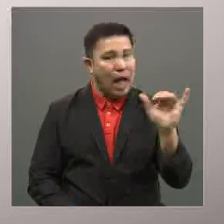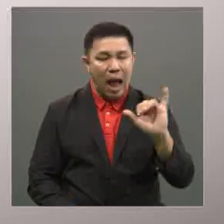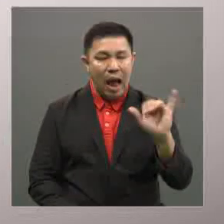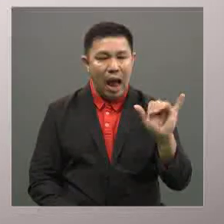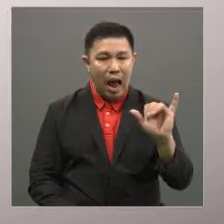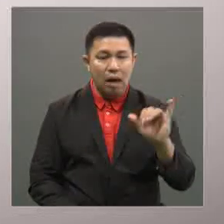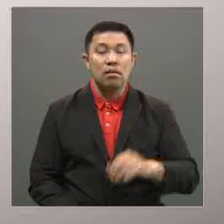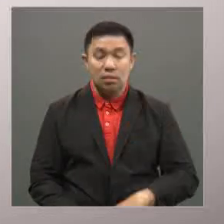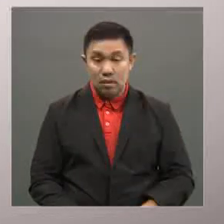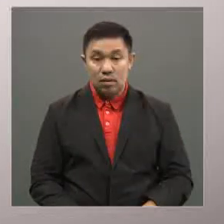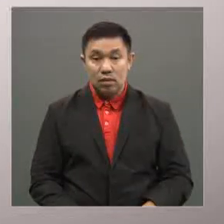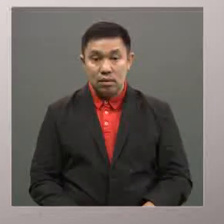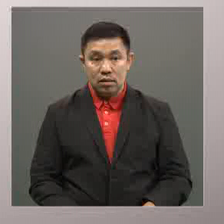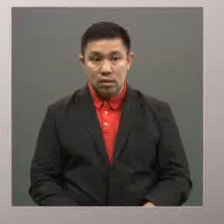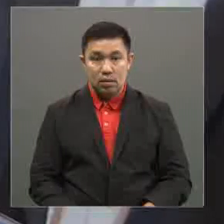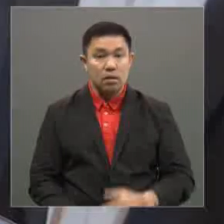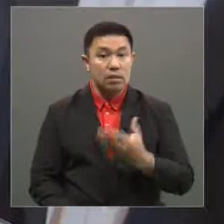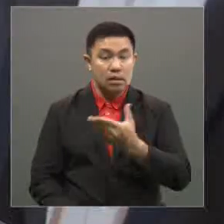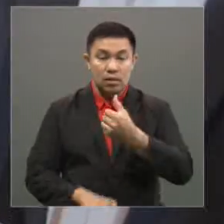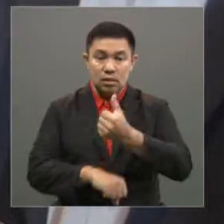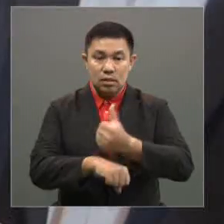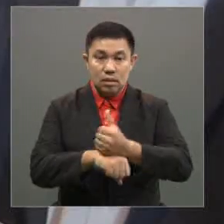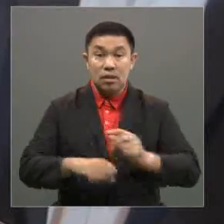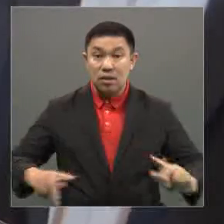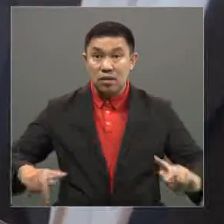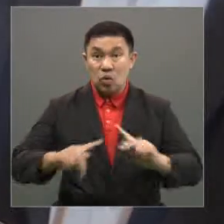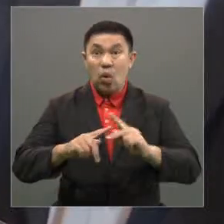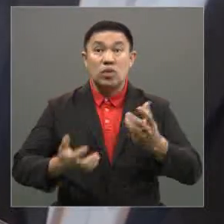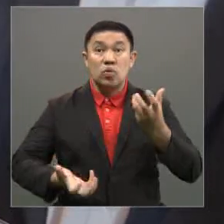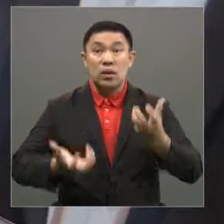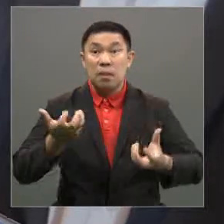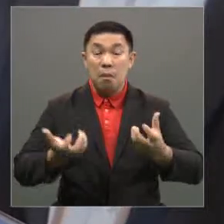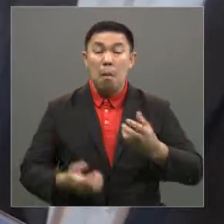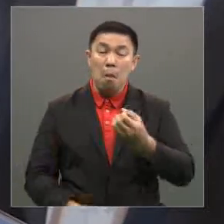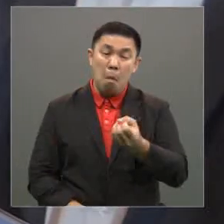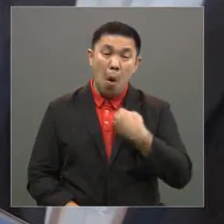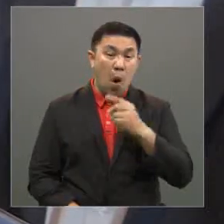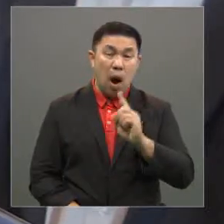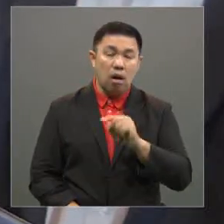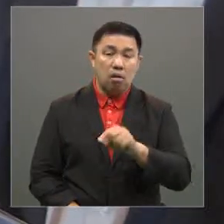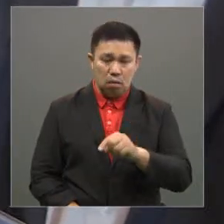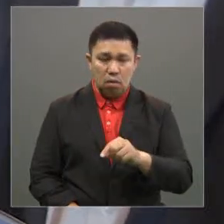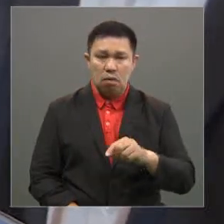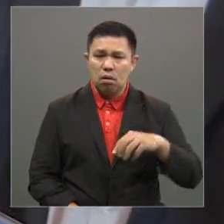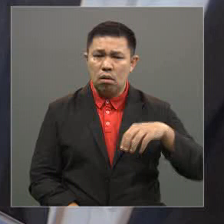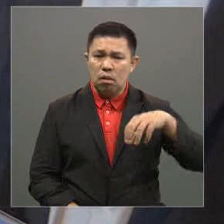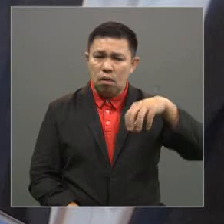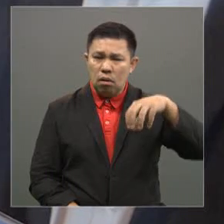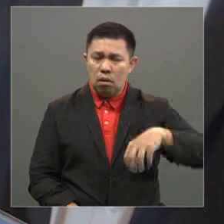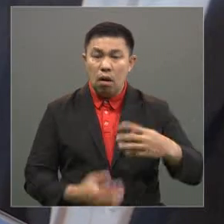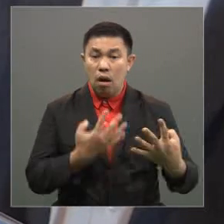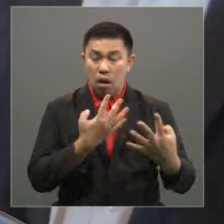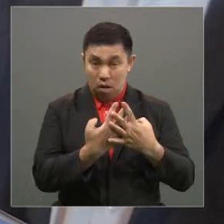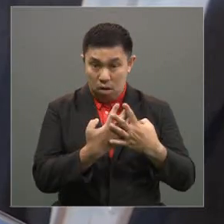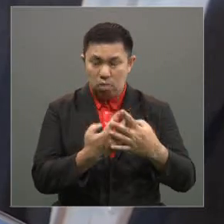าพันตำรวจเอกทวีสอดส่องรัฐมนตรีว่าการกระทรวงยุติธรรมบอกว่าปกติแล้วนะคะกรมราชทัณฑ์จะประชุมกันเดือนละ